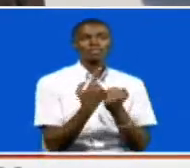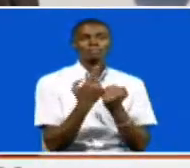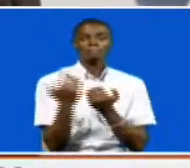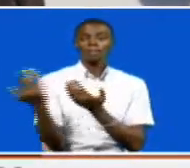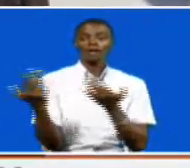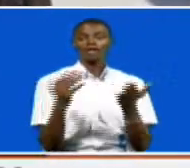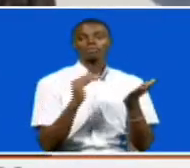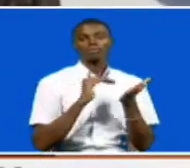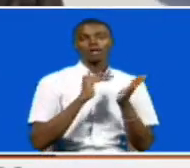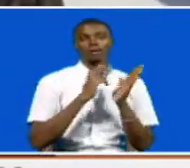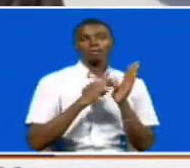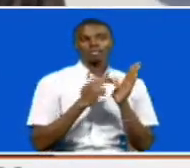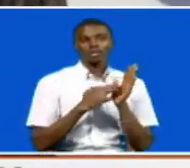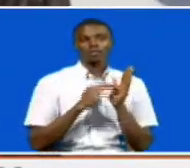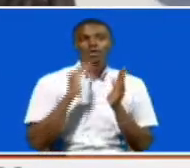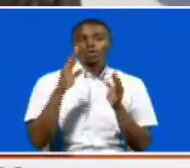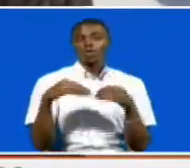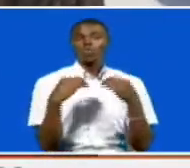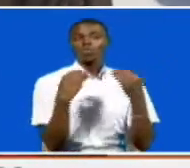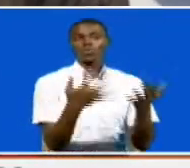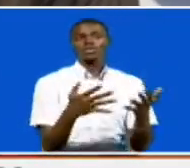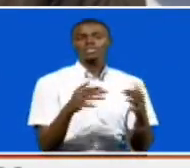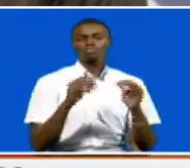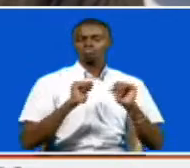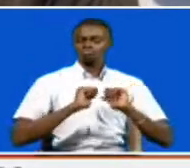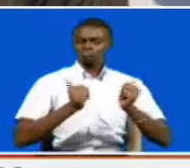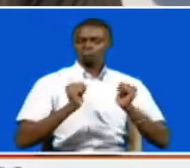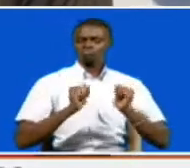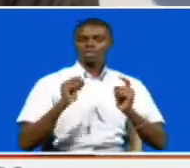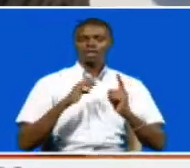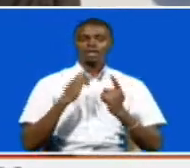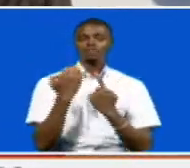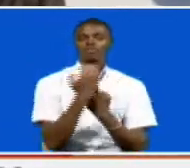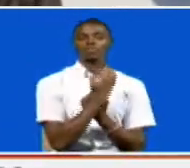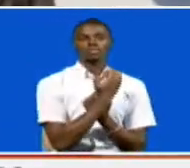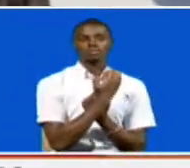karibuni Machakos. Sisi tutawapatia conducive environment